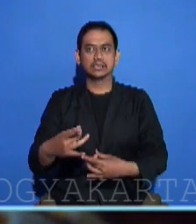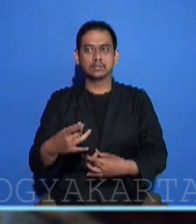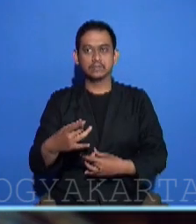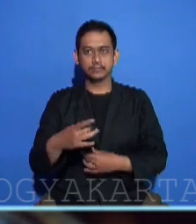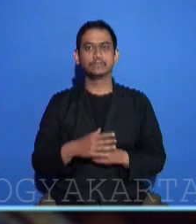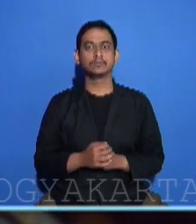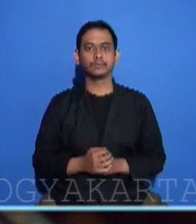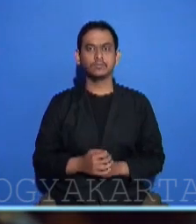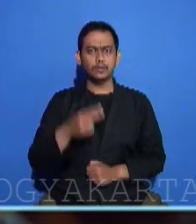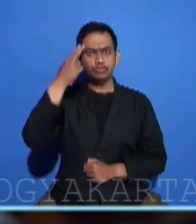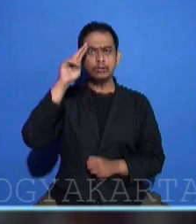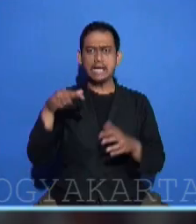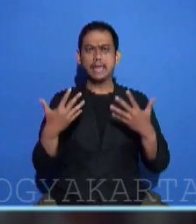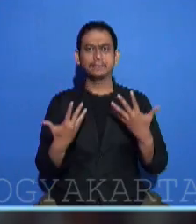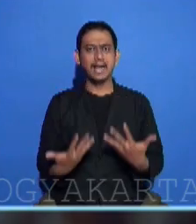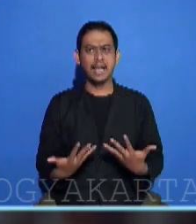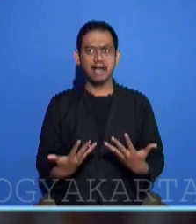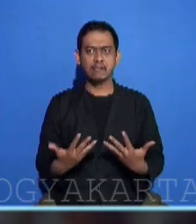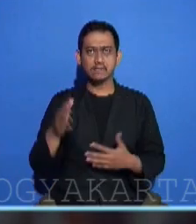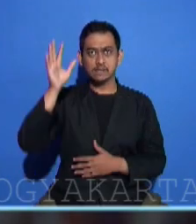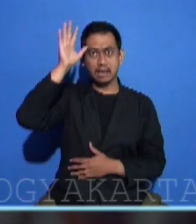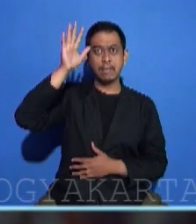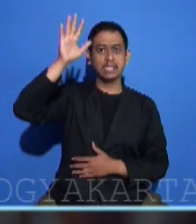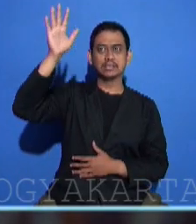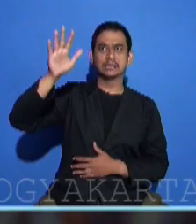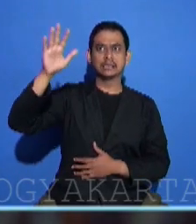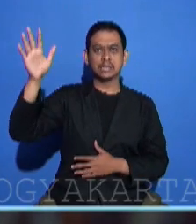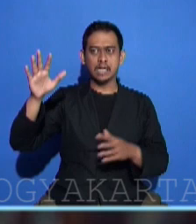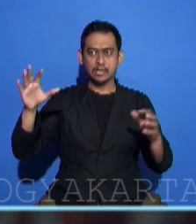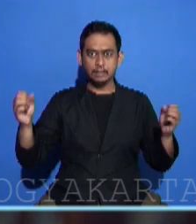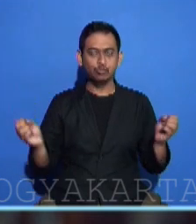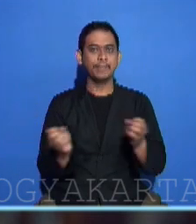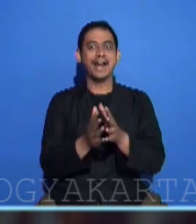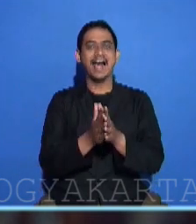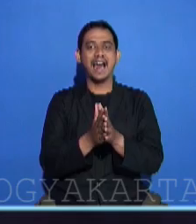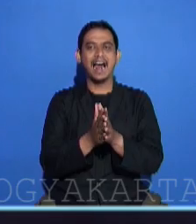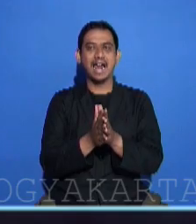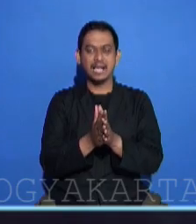tertantang untuk berkreativitas menggabungkan banyak hal ini menjadi sebuah karya